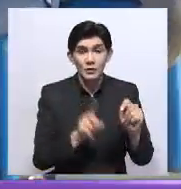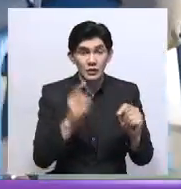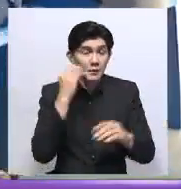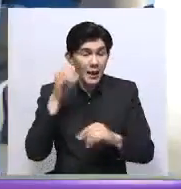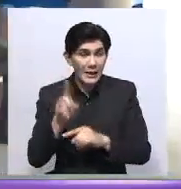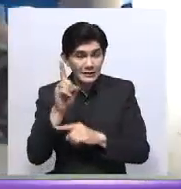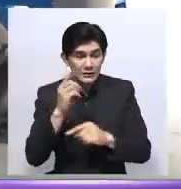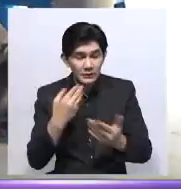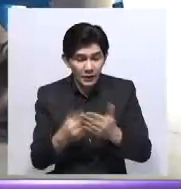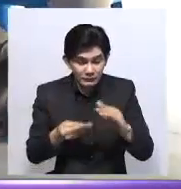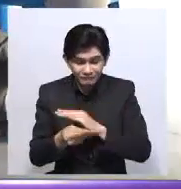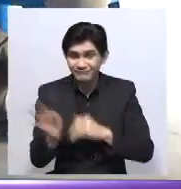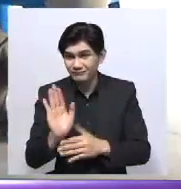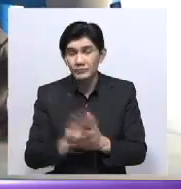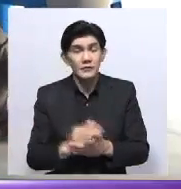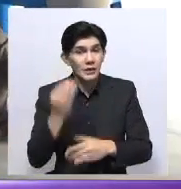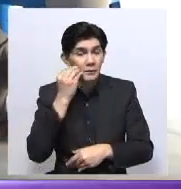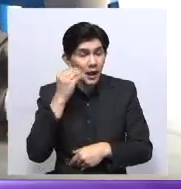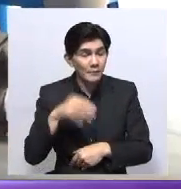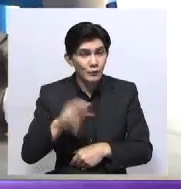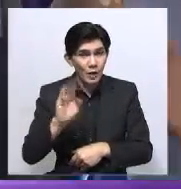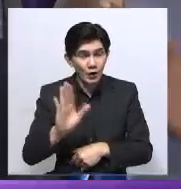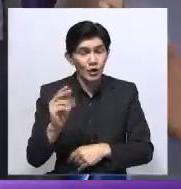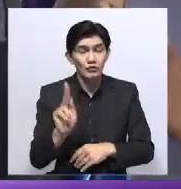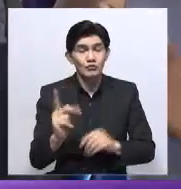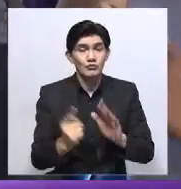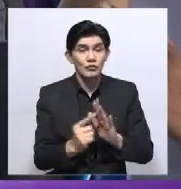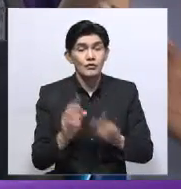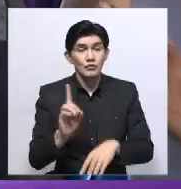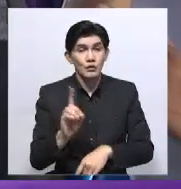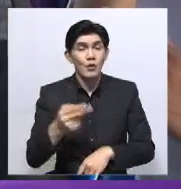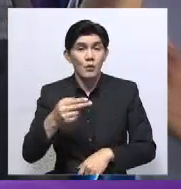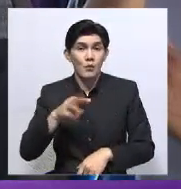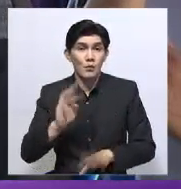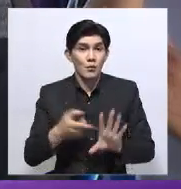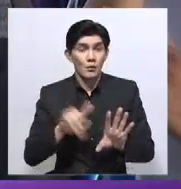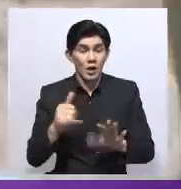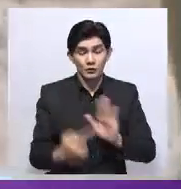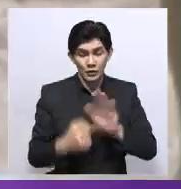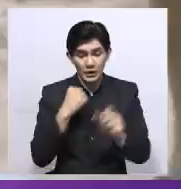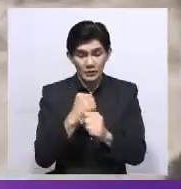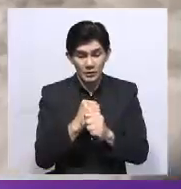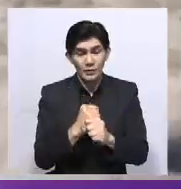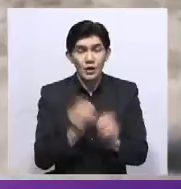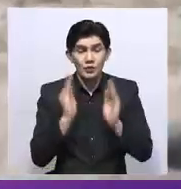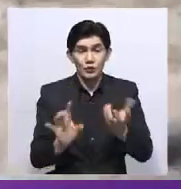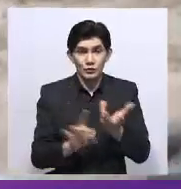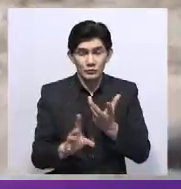านไม่ขายเสียงโดยใช้หมู่บ้านไม่ขายเสียงกุดหวายเป็นต้นแบบสร้างพลเมืองคุณภาพร